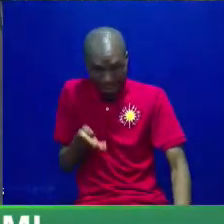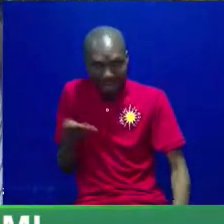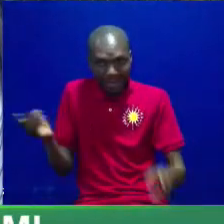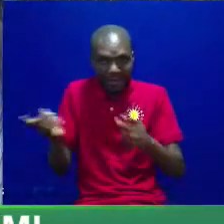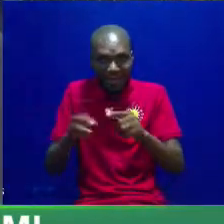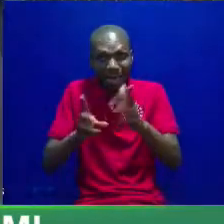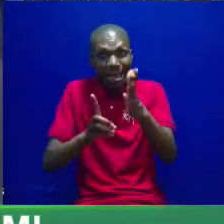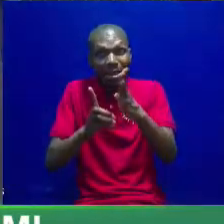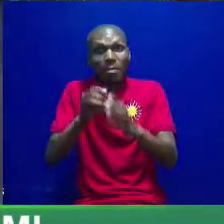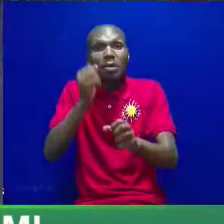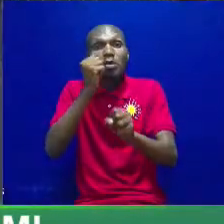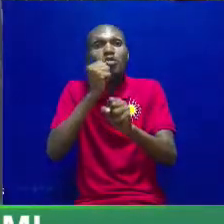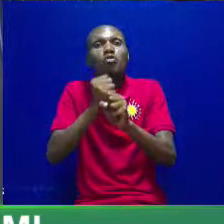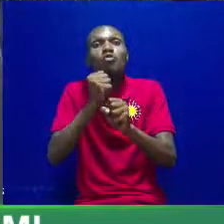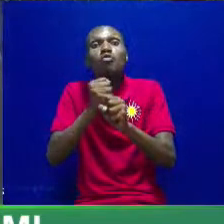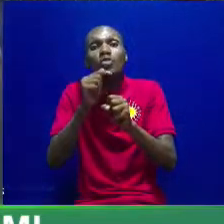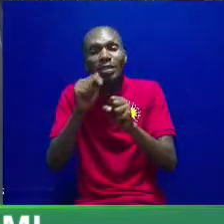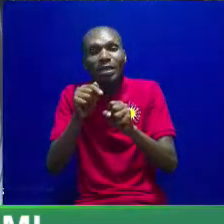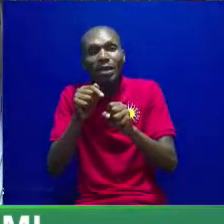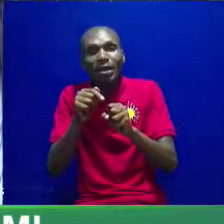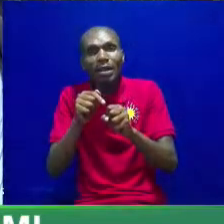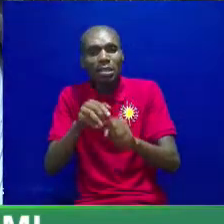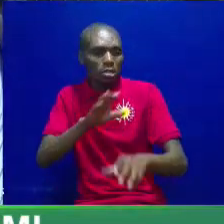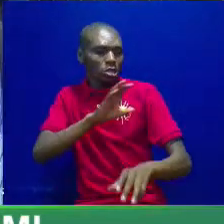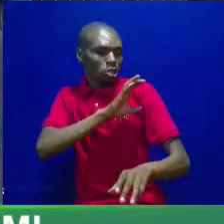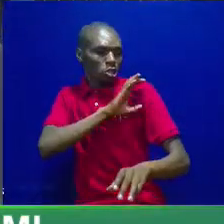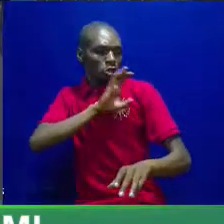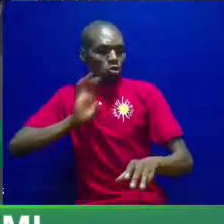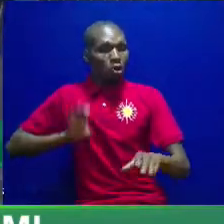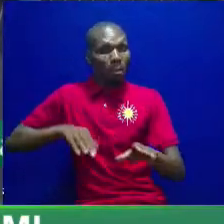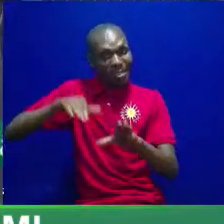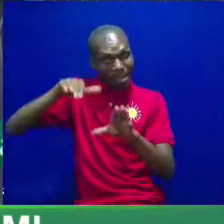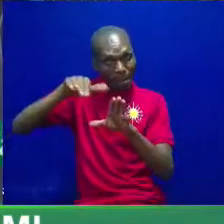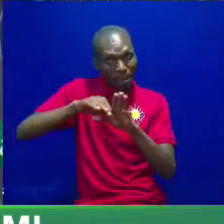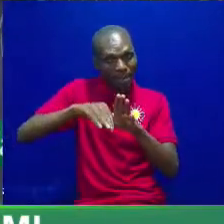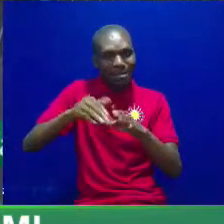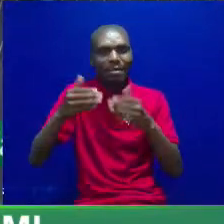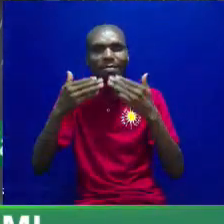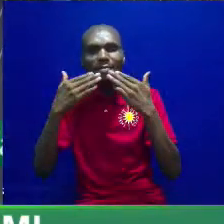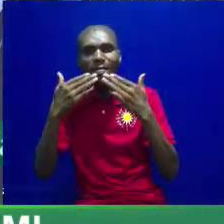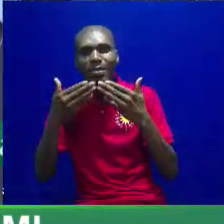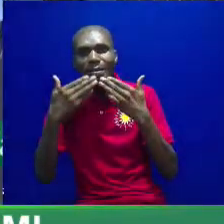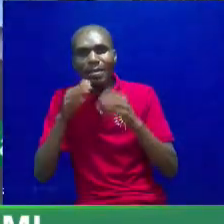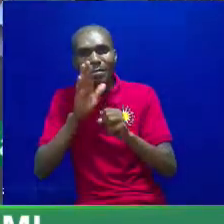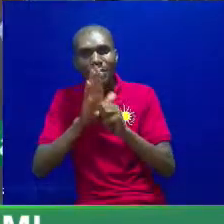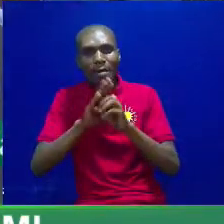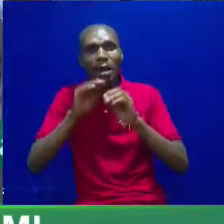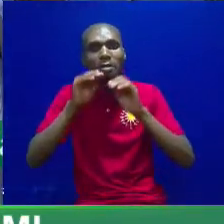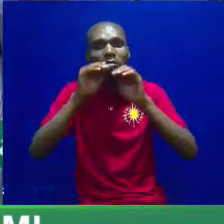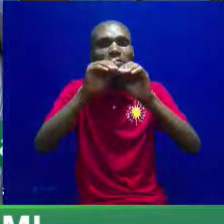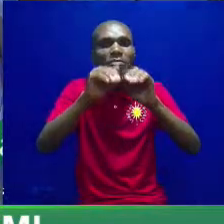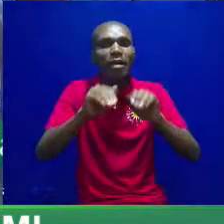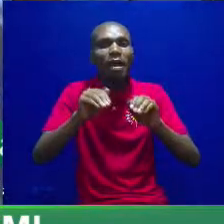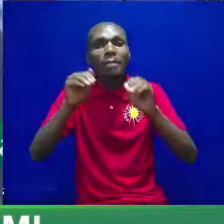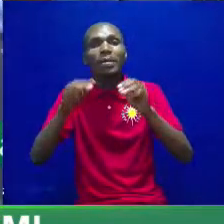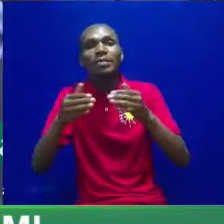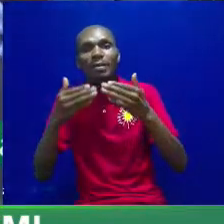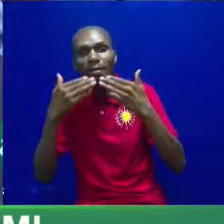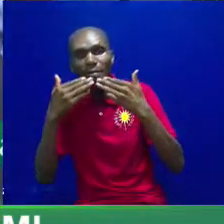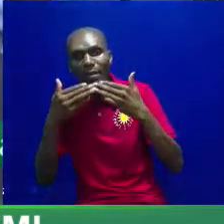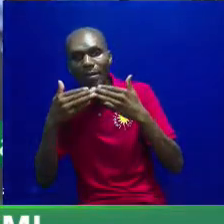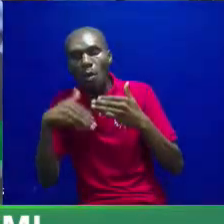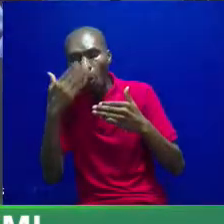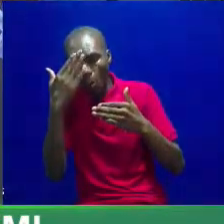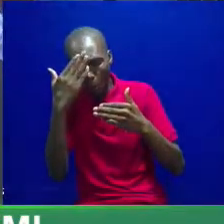tuchokora magendera ito wanakamati beso ya tie ito ngo bakira mbu ya mono abaremi beso ya tie ito ngo bakira mbu ya mono